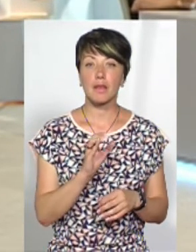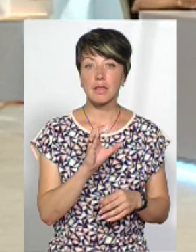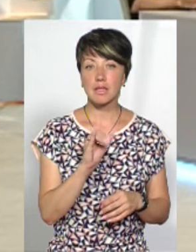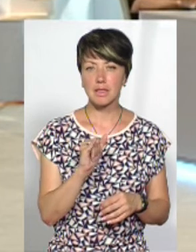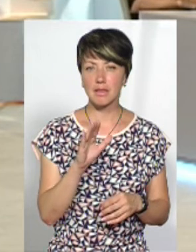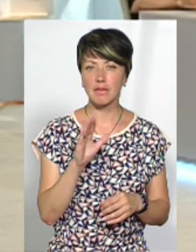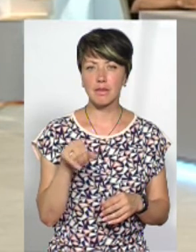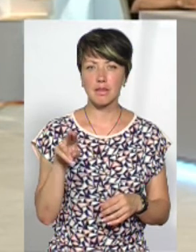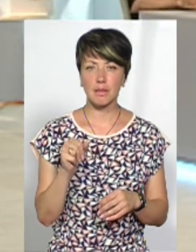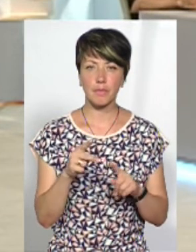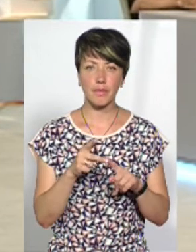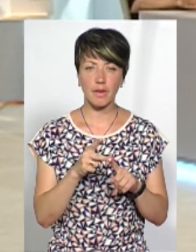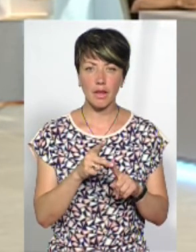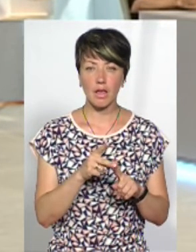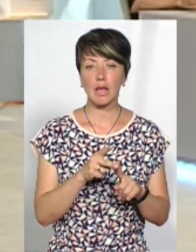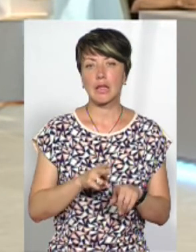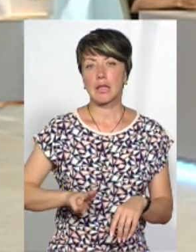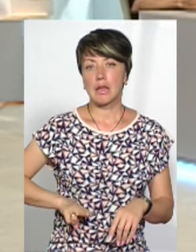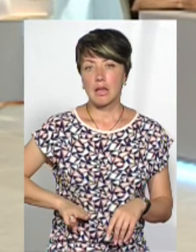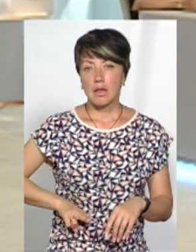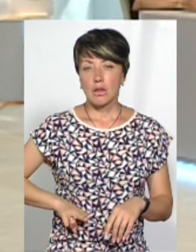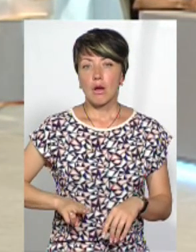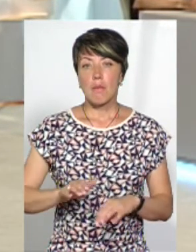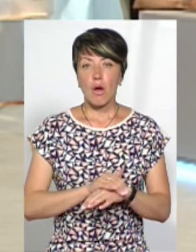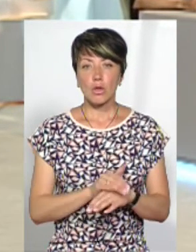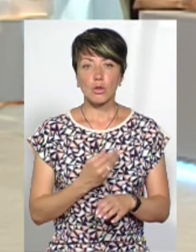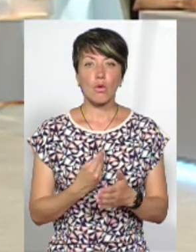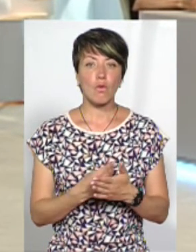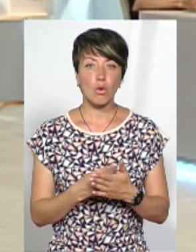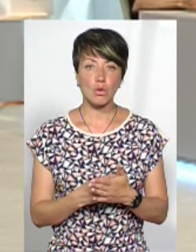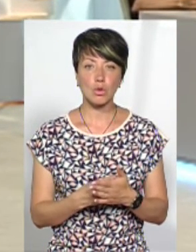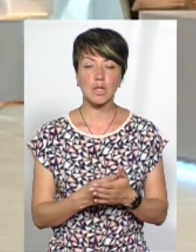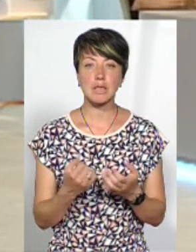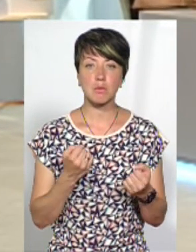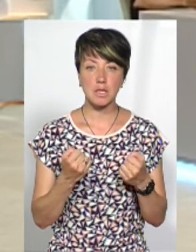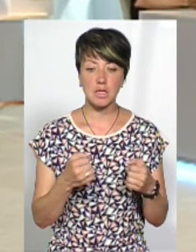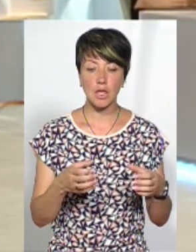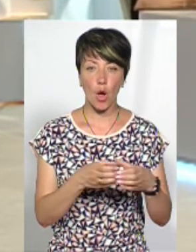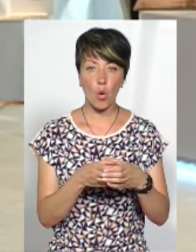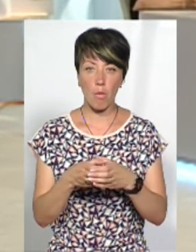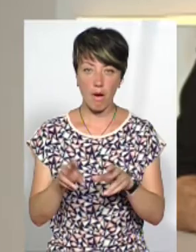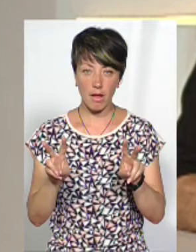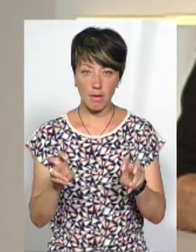«Сівіта» та Тетяною Василик, директоркою благодійного фонду зміцнення